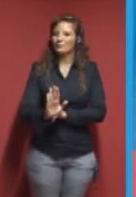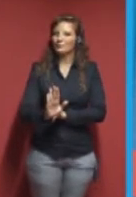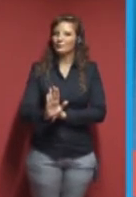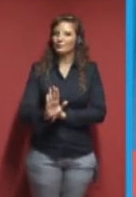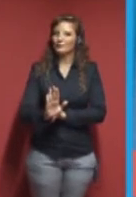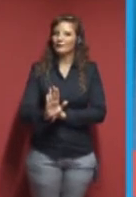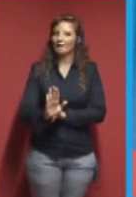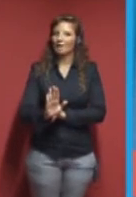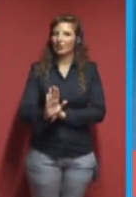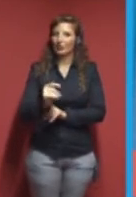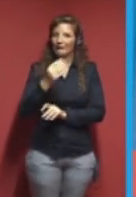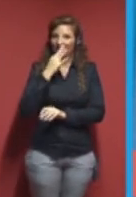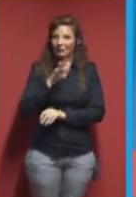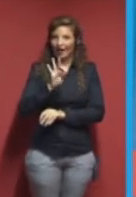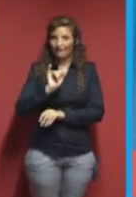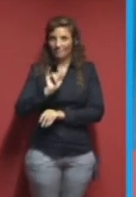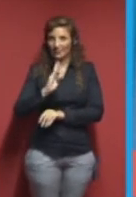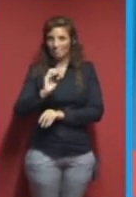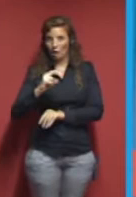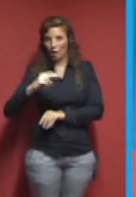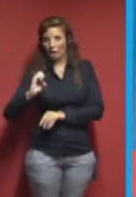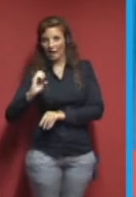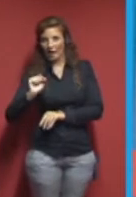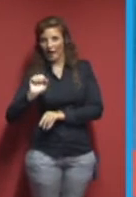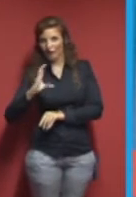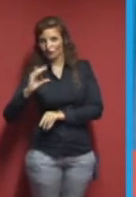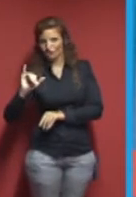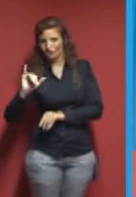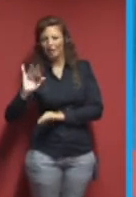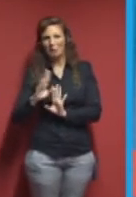e quindi anche fibonacci perché fibonacci